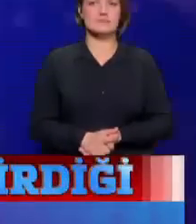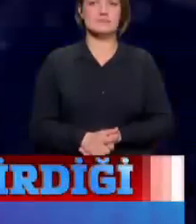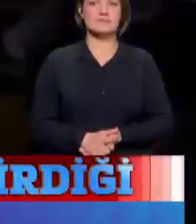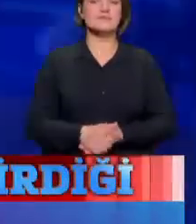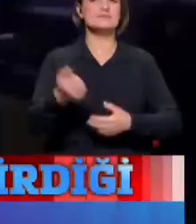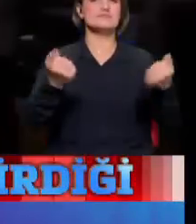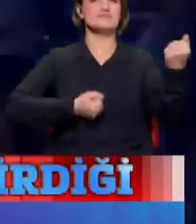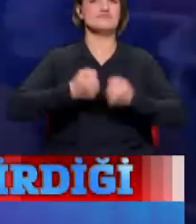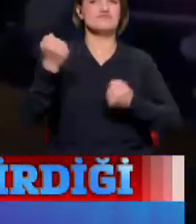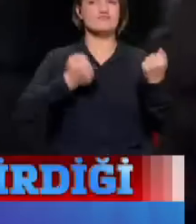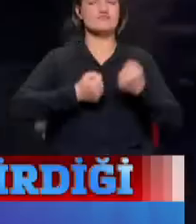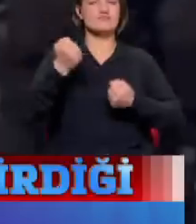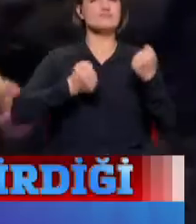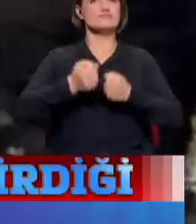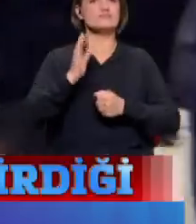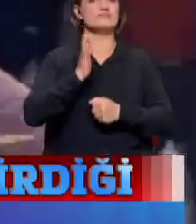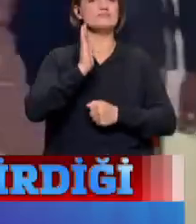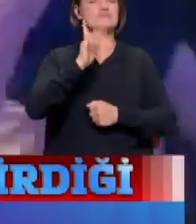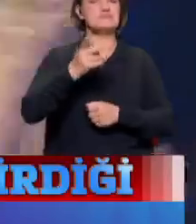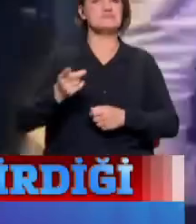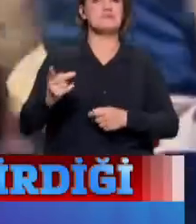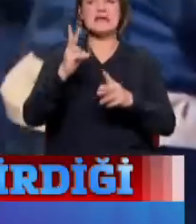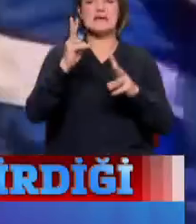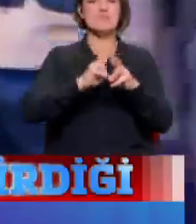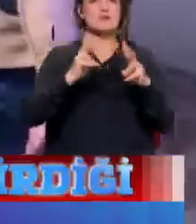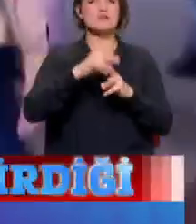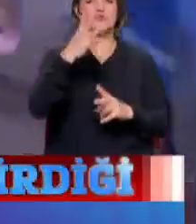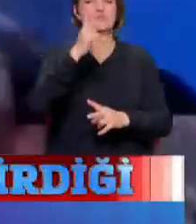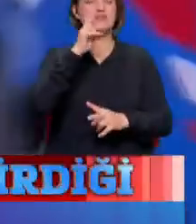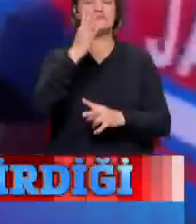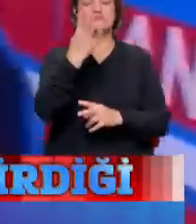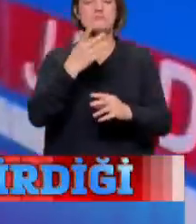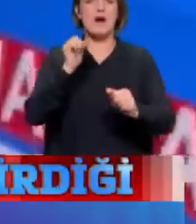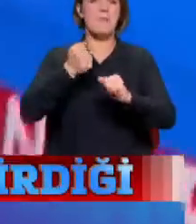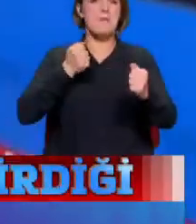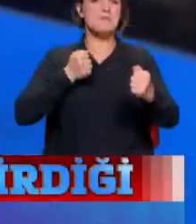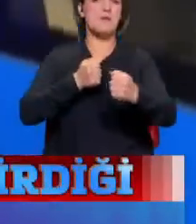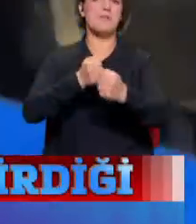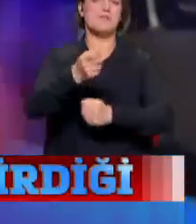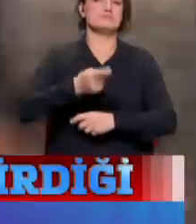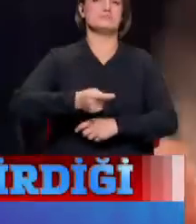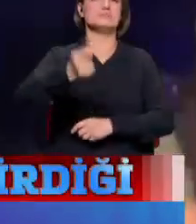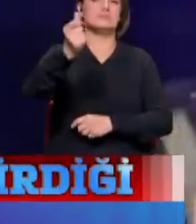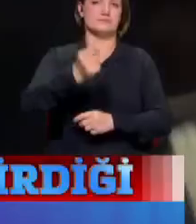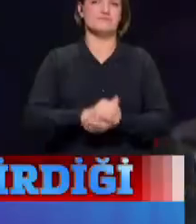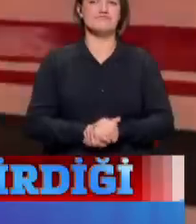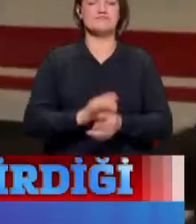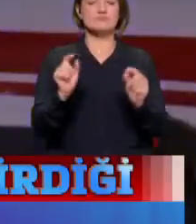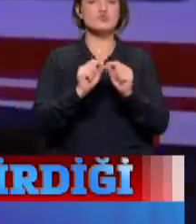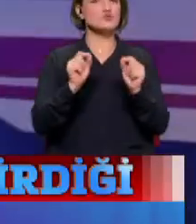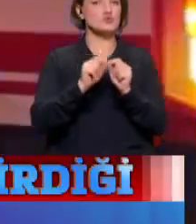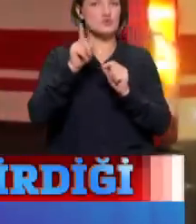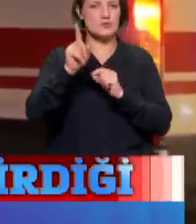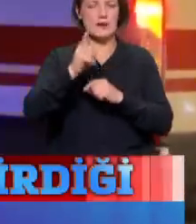sürücü ul kaçtı ikisi polis 4 kişiye çarptı Burdur